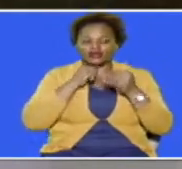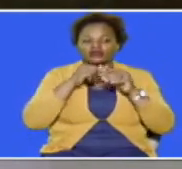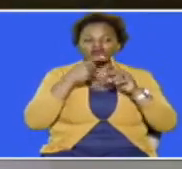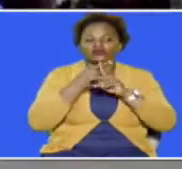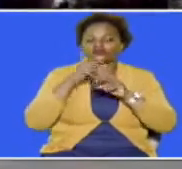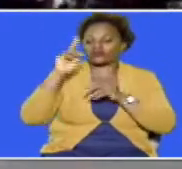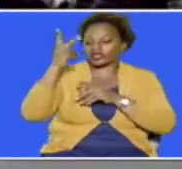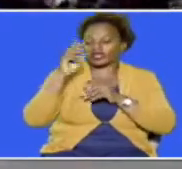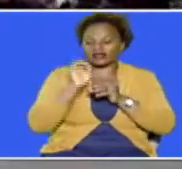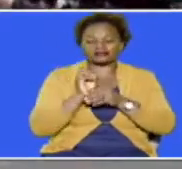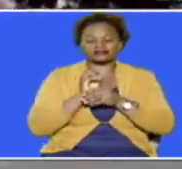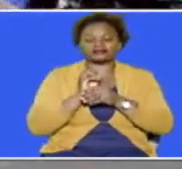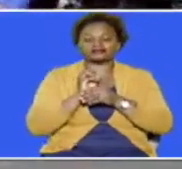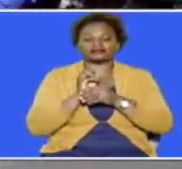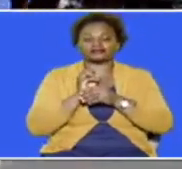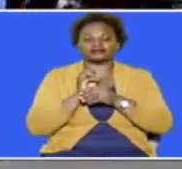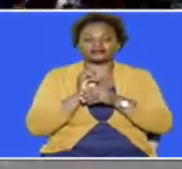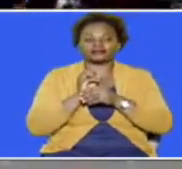plan for Kenya.